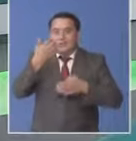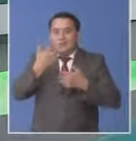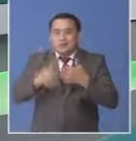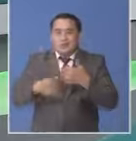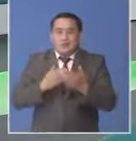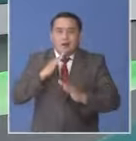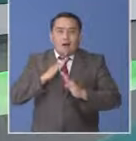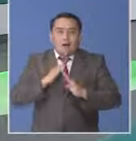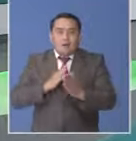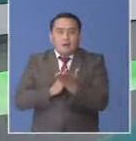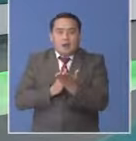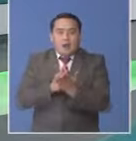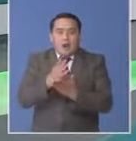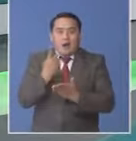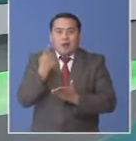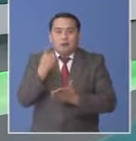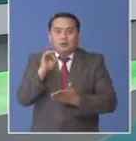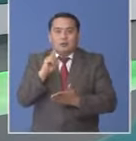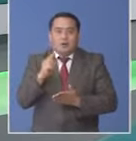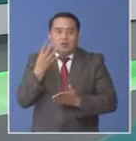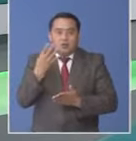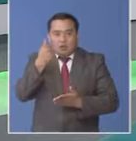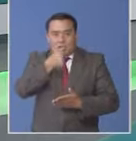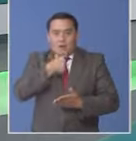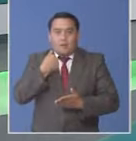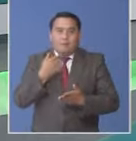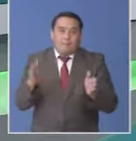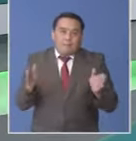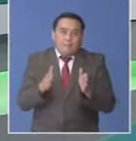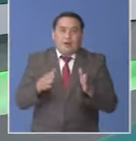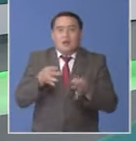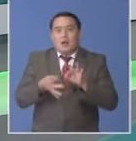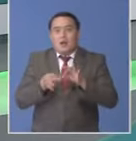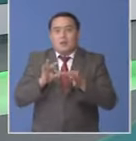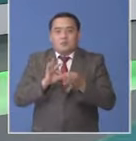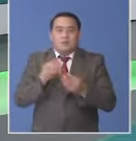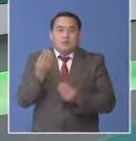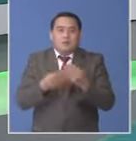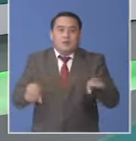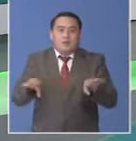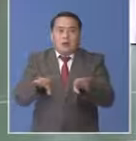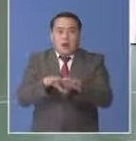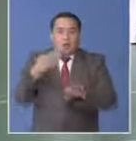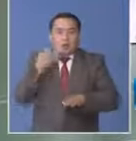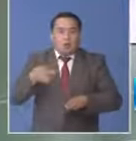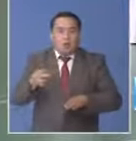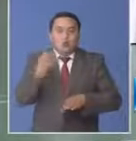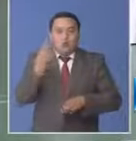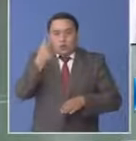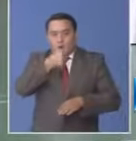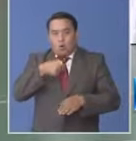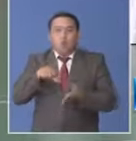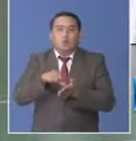этого направления проходят один раз в 4 года и считаются малыми олимпийскими играми. От Алматинской области 4 года назад